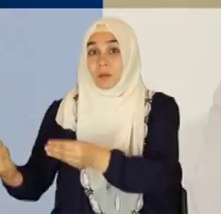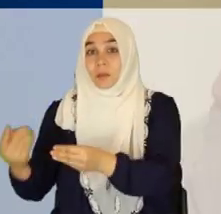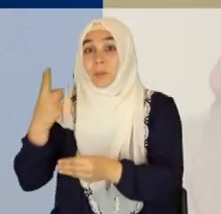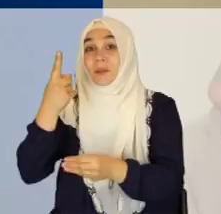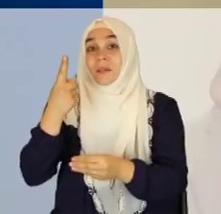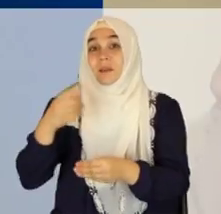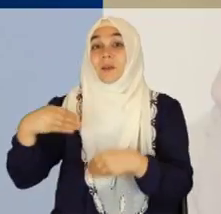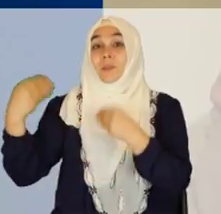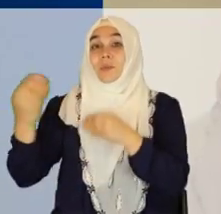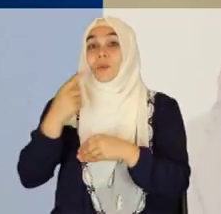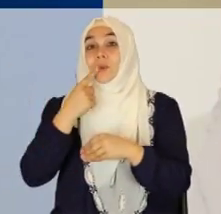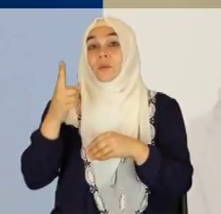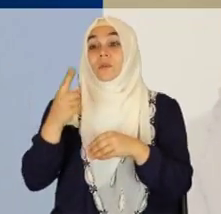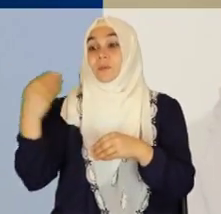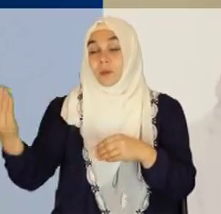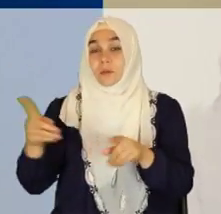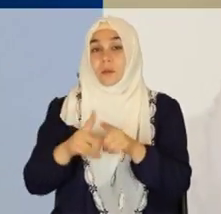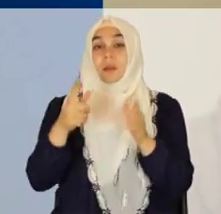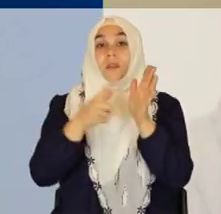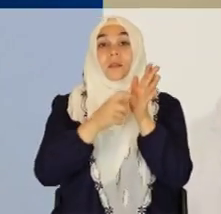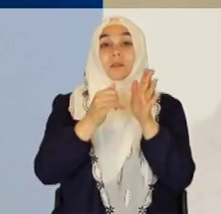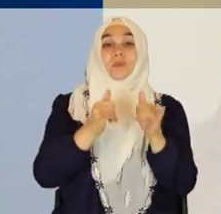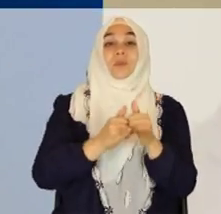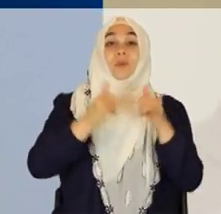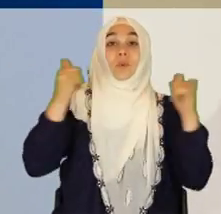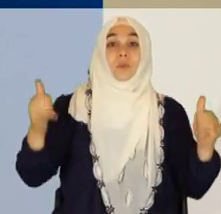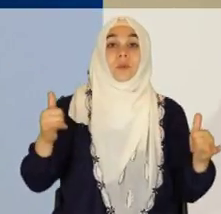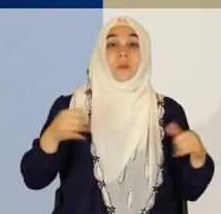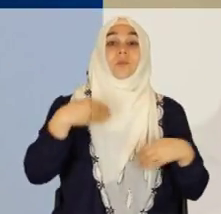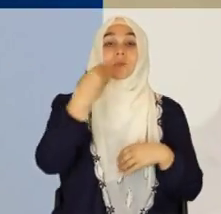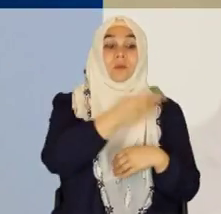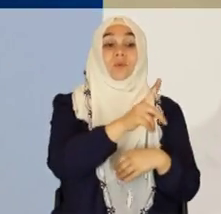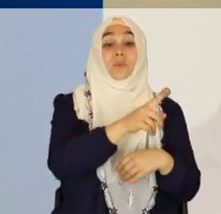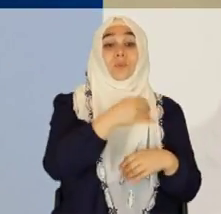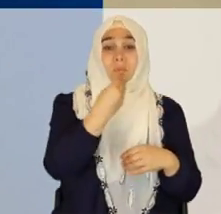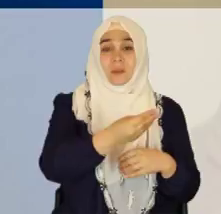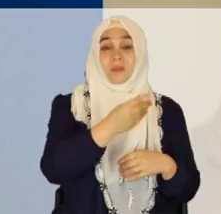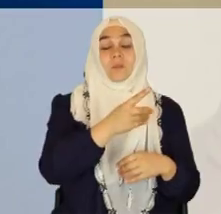bir dona bug'doyni bersa 700 donaga Alloh taolo uni ko'paytirib berar ekan beruvchiga.